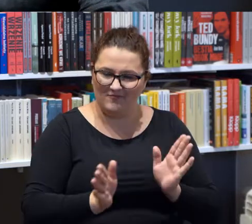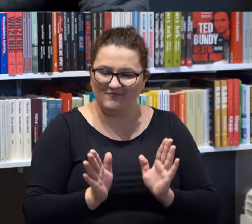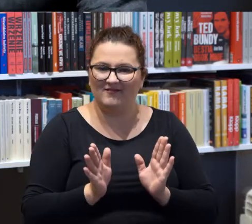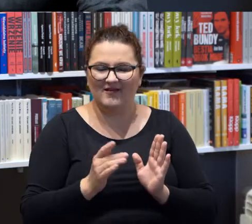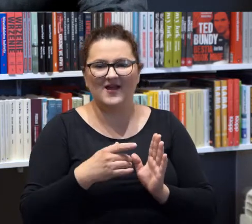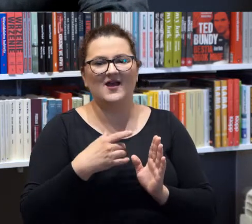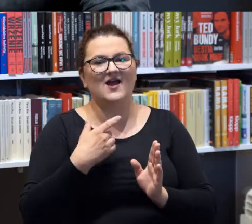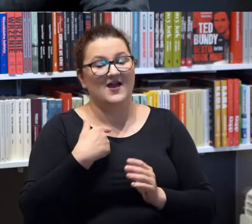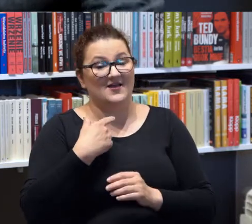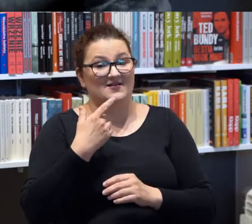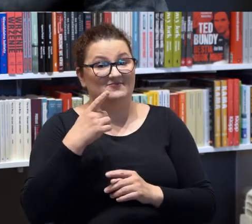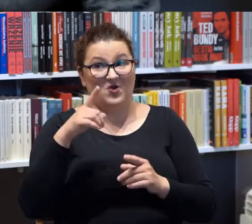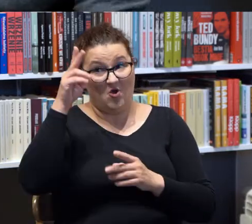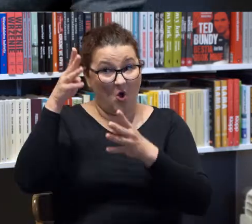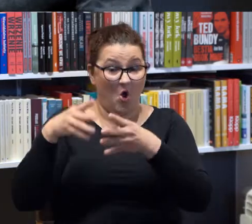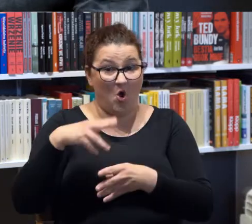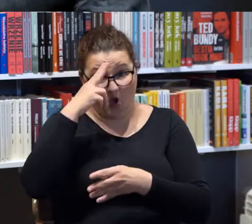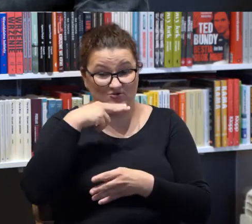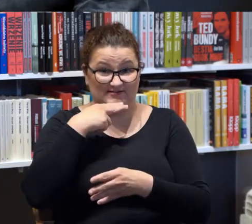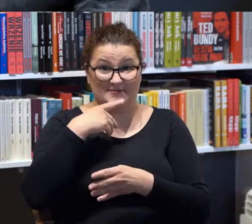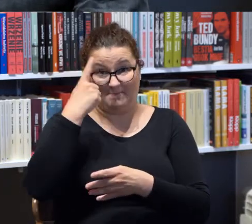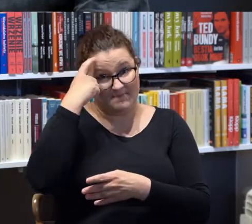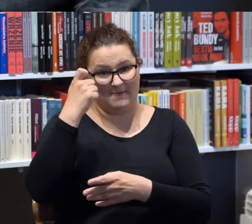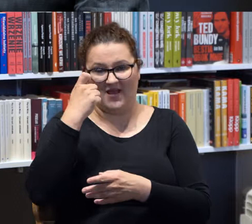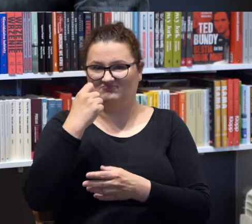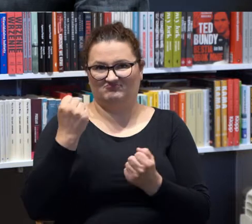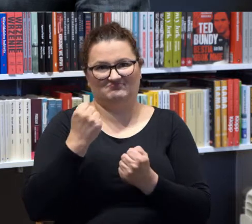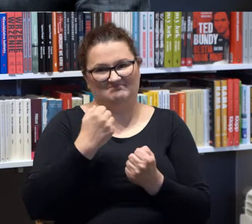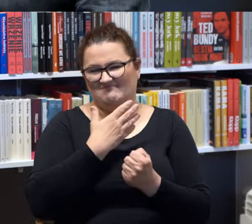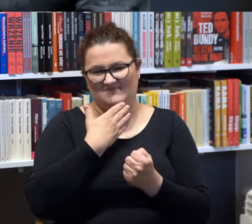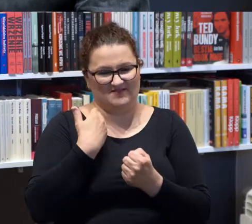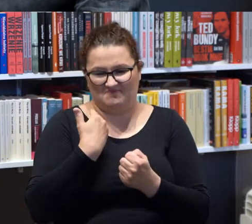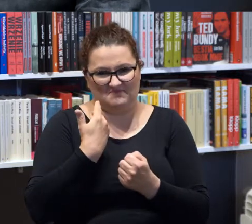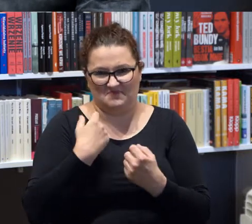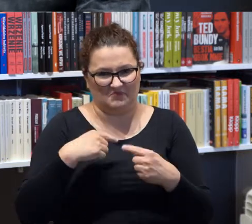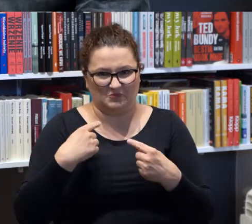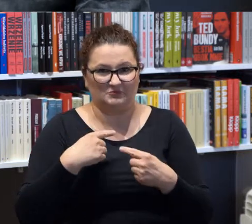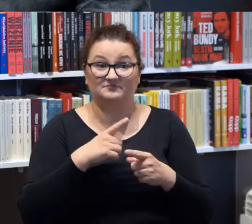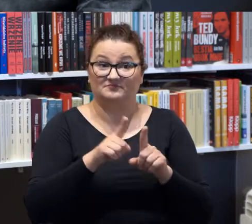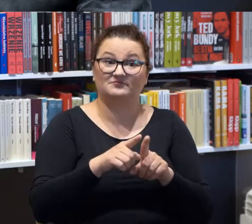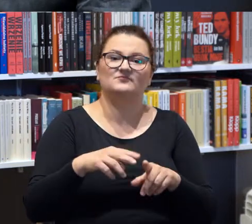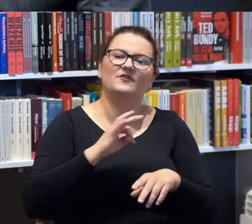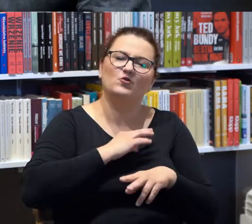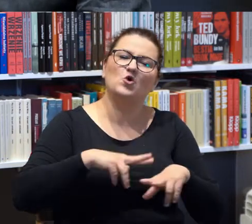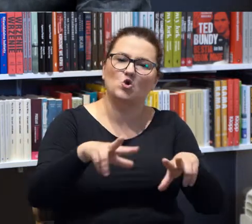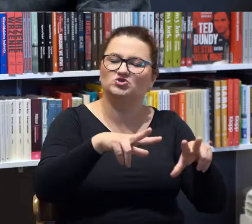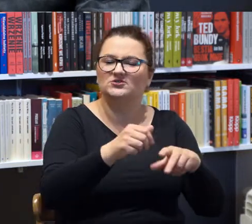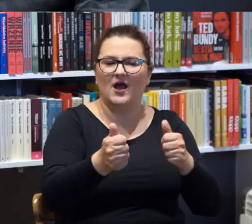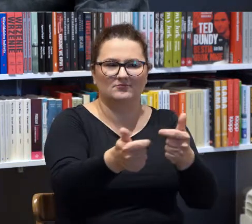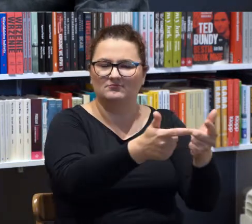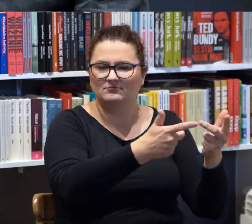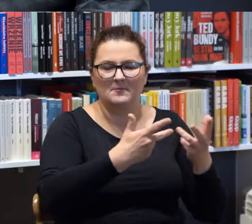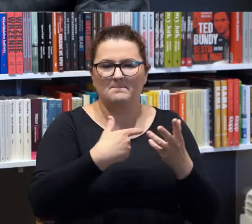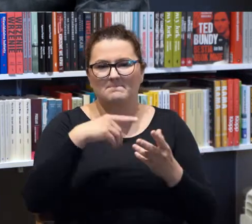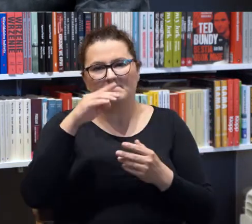ojca to już w ogóle bardzo mało pamiętałam. Co więcej, moi bliscy albo nie pamiętali, albo pamiętali właśnie tak samo